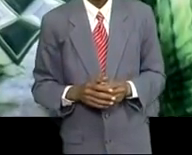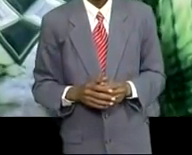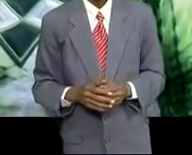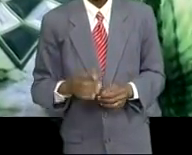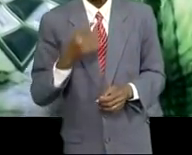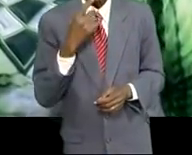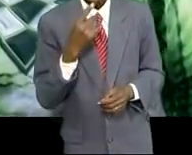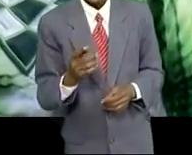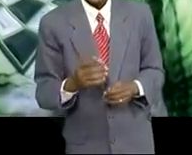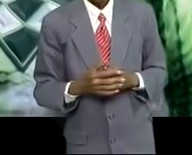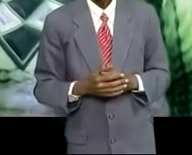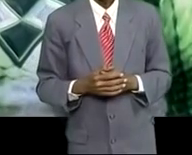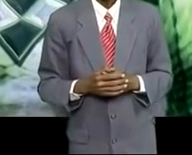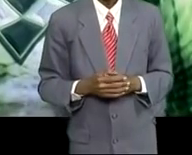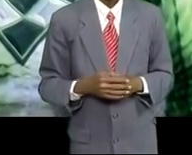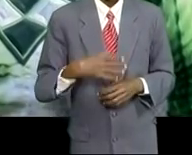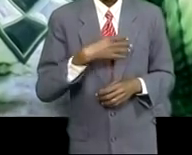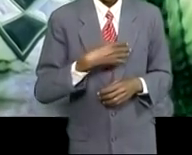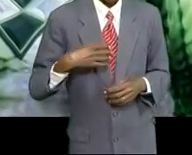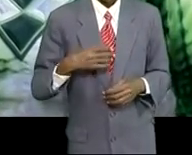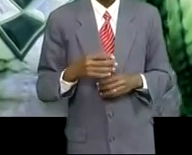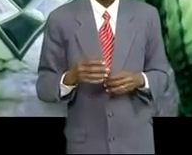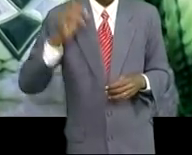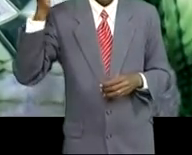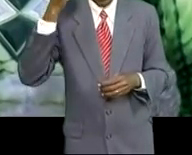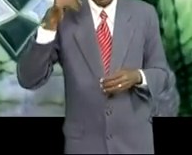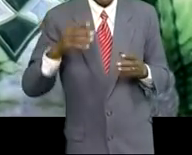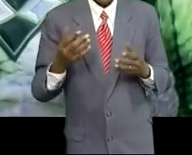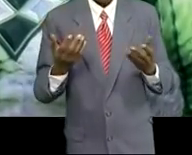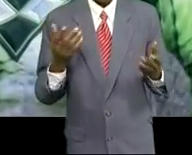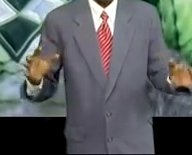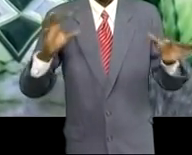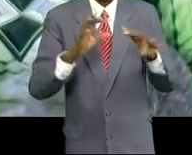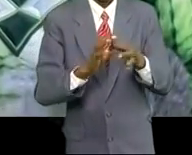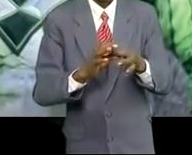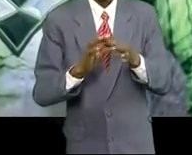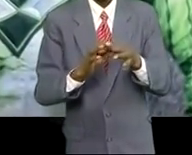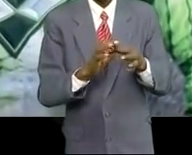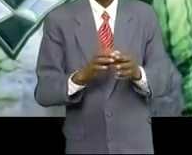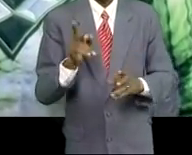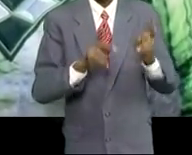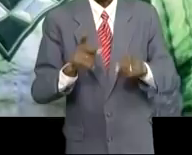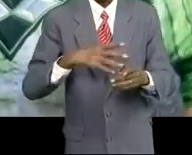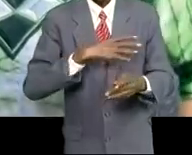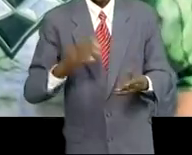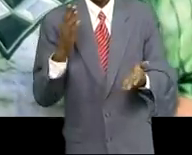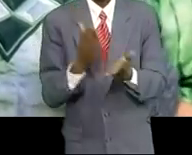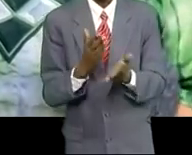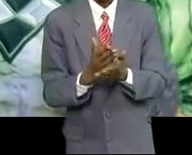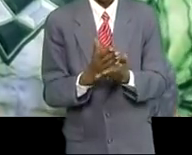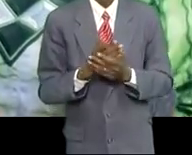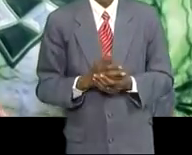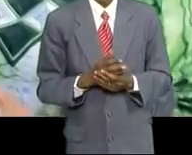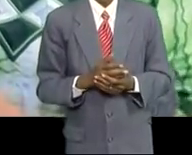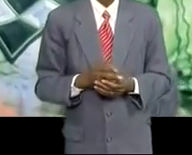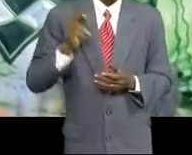d'officialiser et de faire asseoir le partenariat public-privé qui passe par la mise en valeur de cette œuvre en la présentant